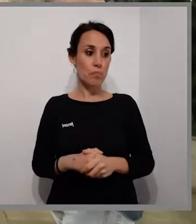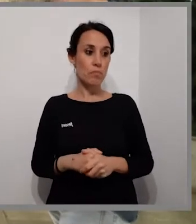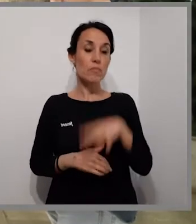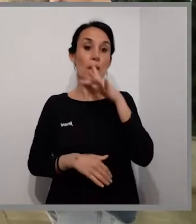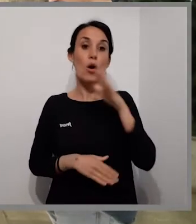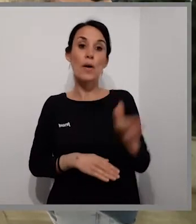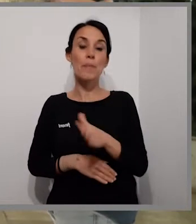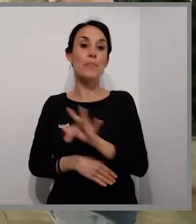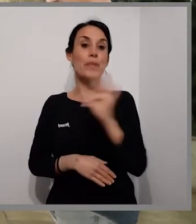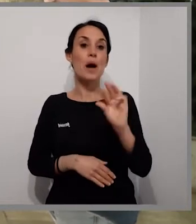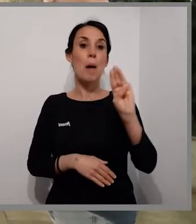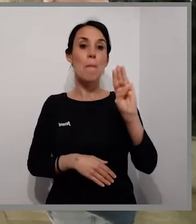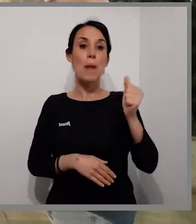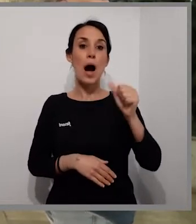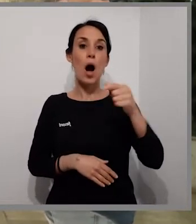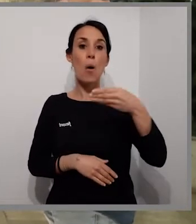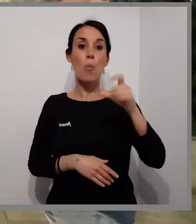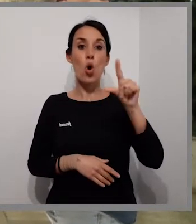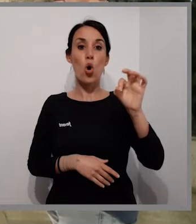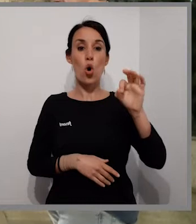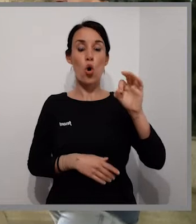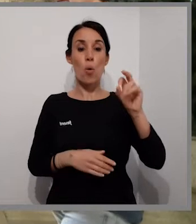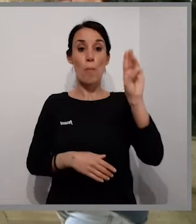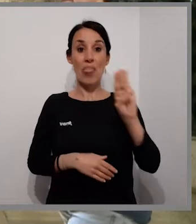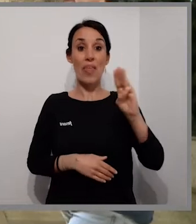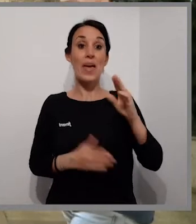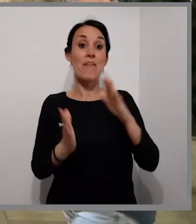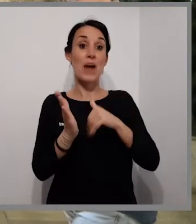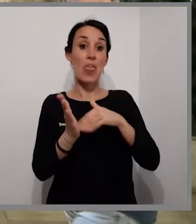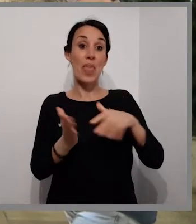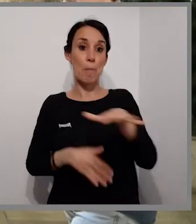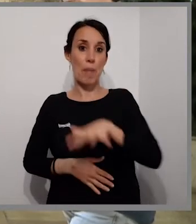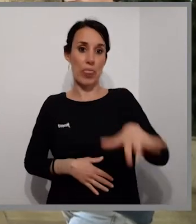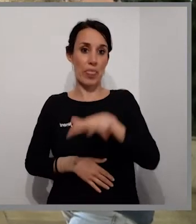Moltes gràcies. Donem pas ara a Pablo Plaza de València Plaza.